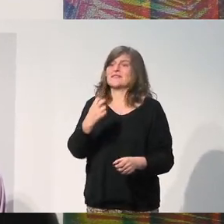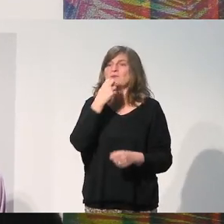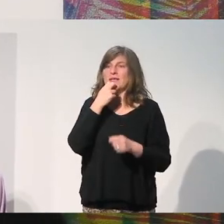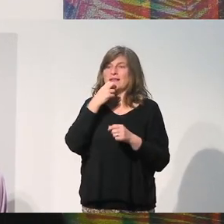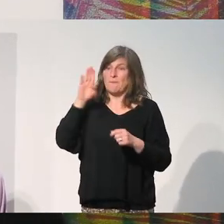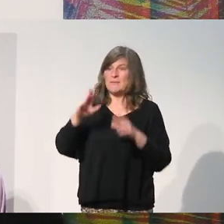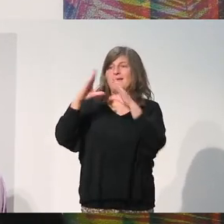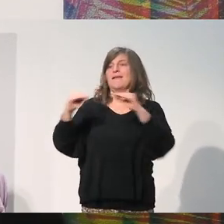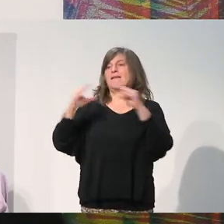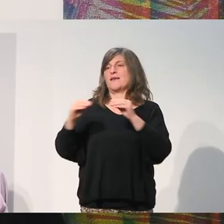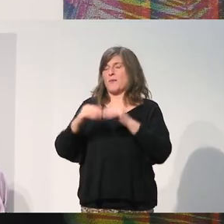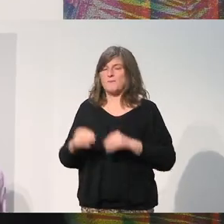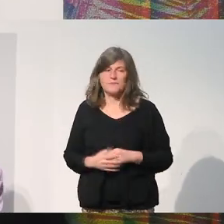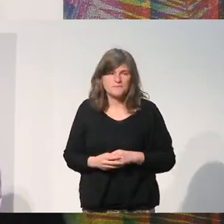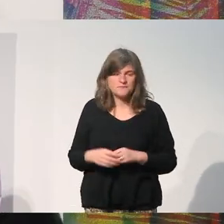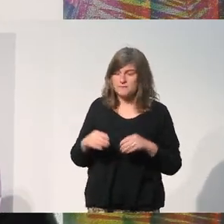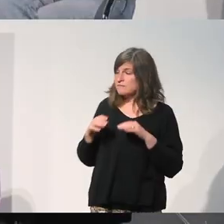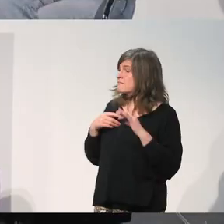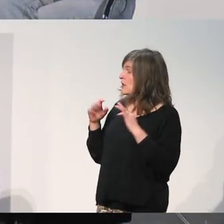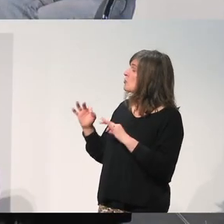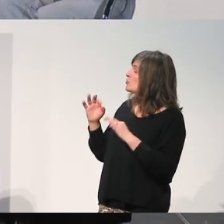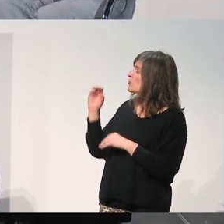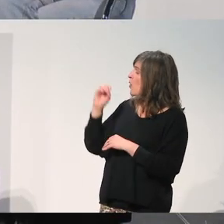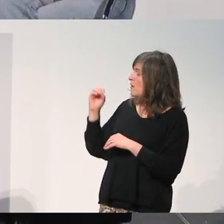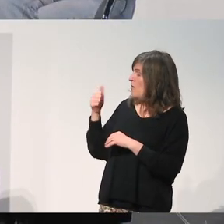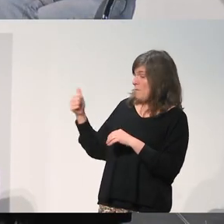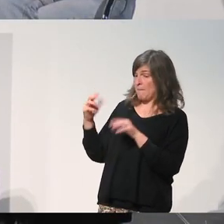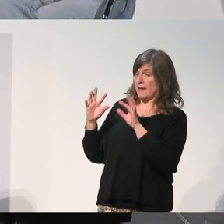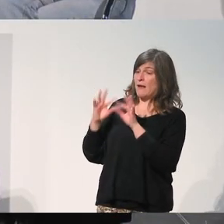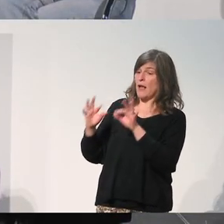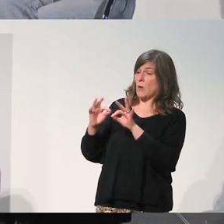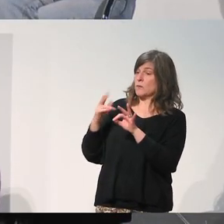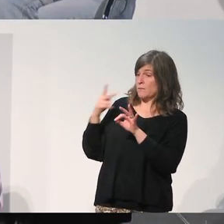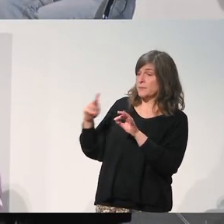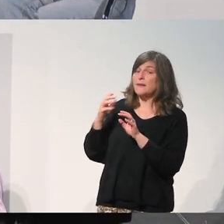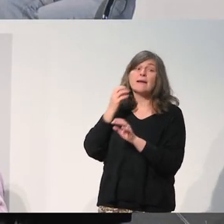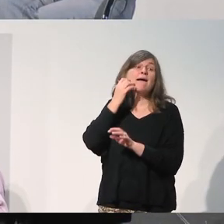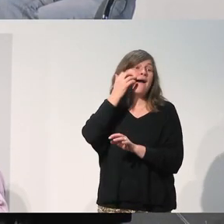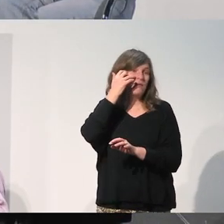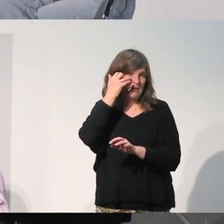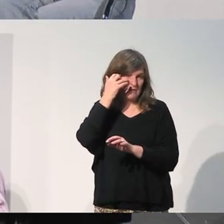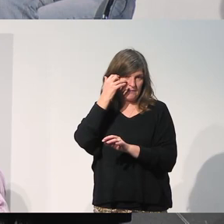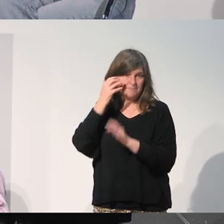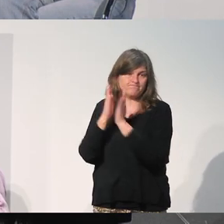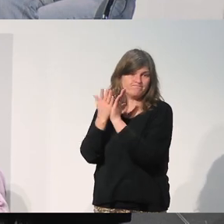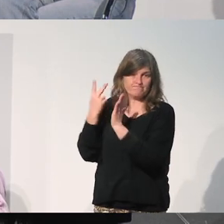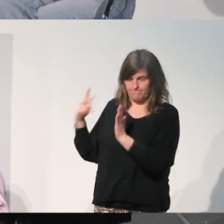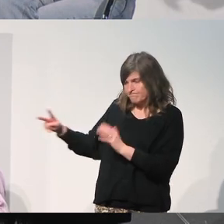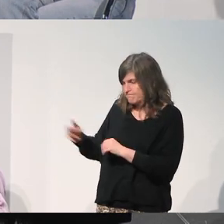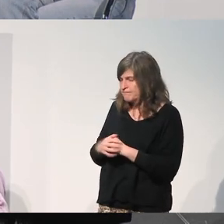Oliver, en vous lisant, raconter cette adolescence, alors vous disiez que c'était la